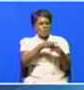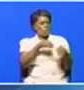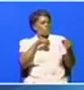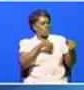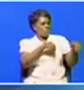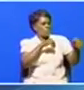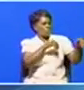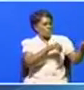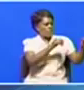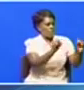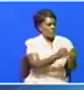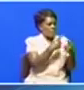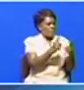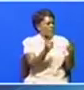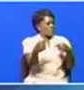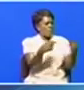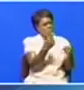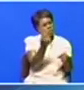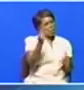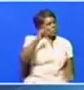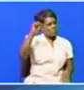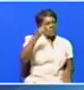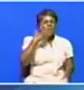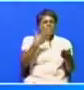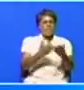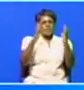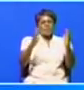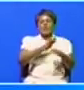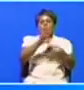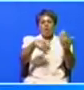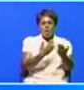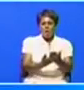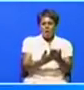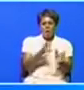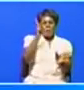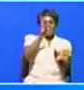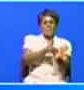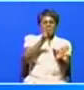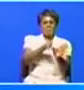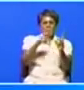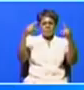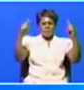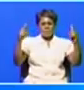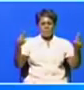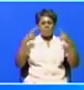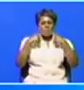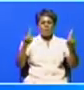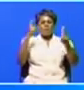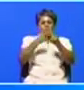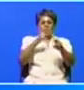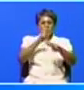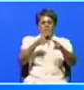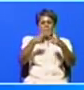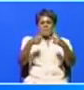tukifuatilia yale ambayo yatafanyika japo kuna misukosuko ya siasa. Tunasema shukrani za dhati kwa wale wote ambao wameshiriki katika kufanikisha matangazo haya tangu tulipoanza mwendo wa